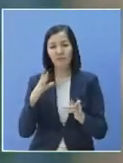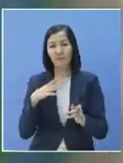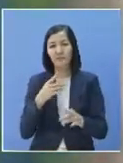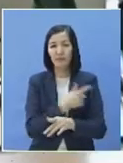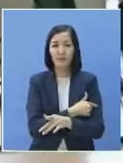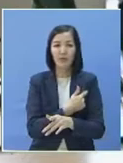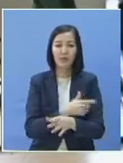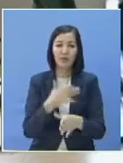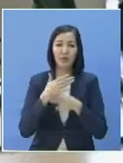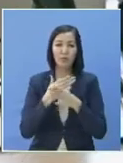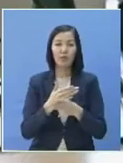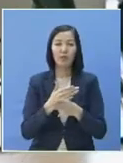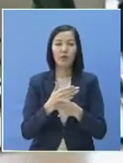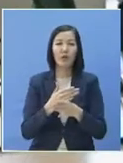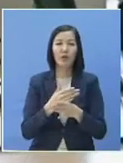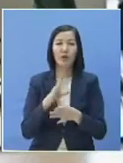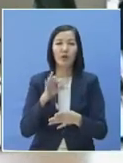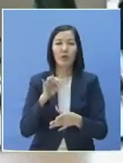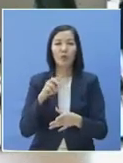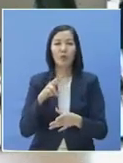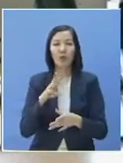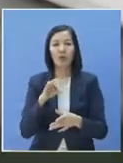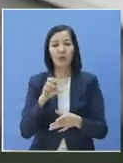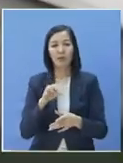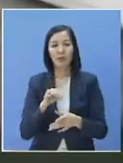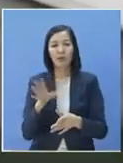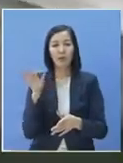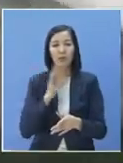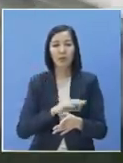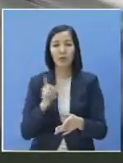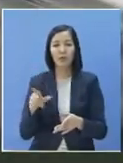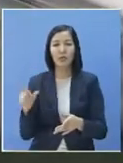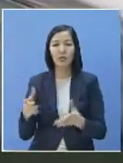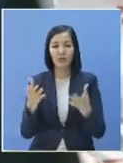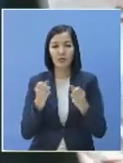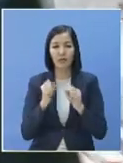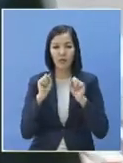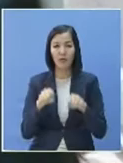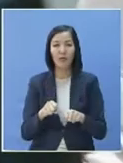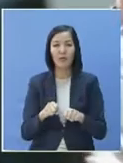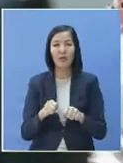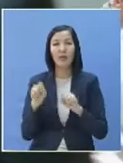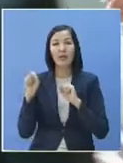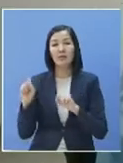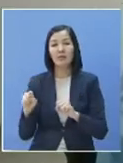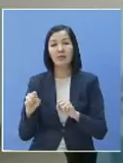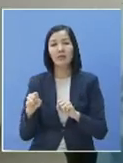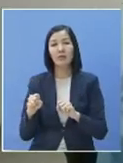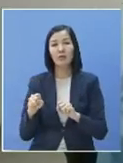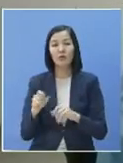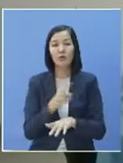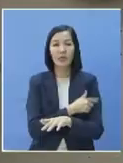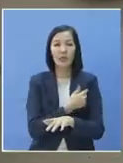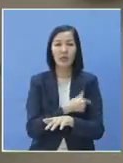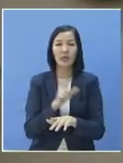көмекті оралмандар мен шетелдіктер және медициналық сақтандыруға үлес қосқан азаматтар ғана алады. Бұл сақтандыру тізіміне мамандандырылған